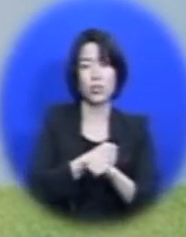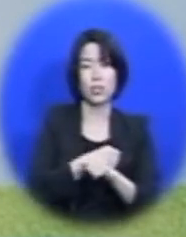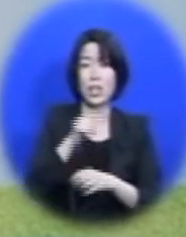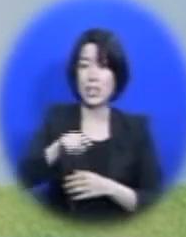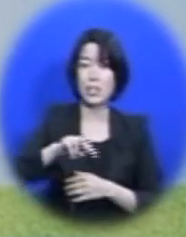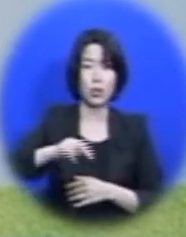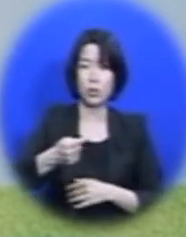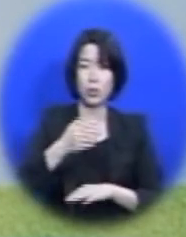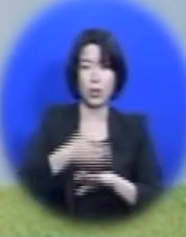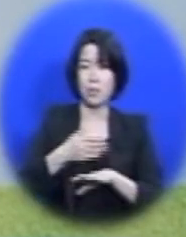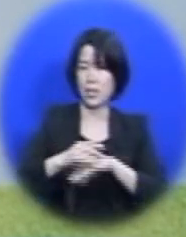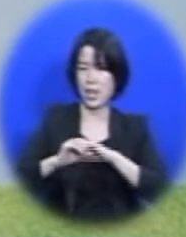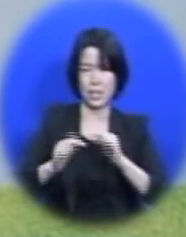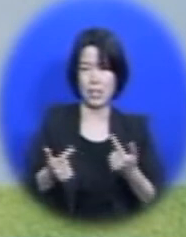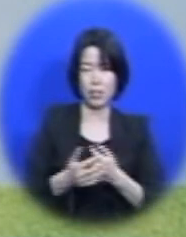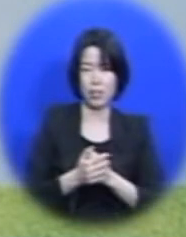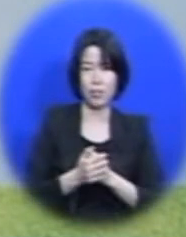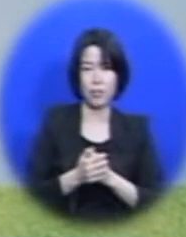이것도 감사가 아니에요.